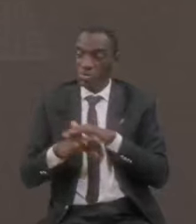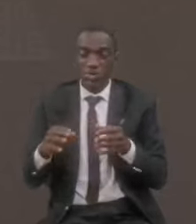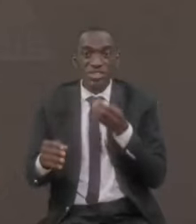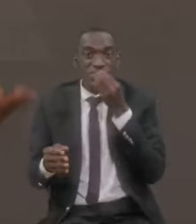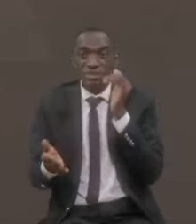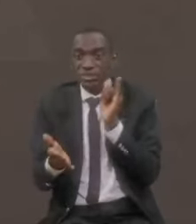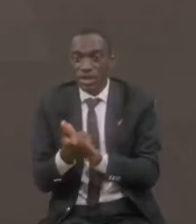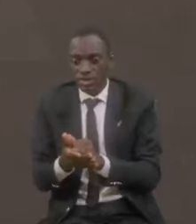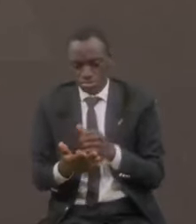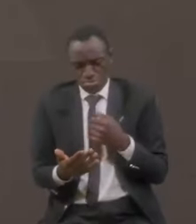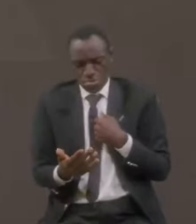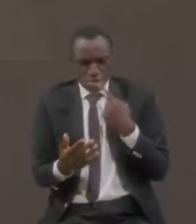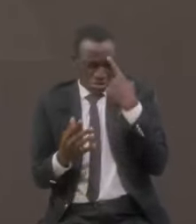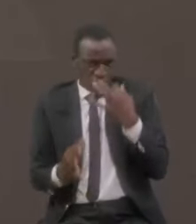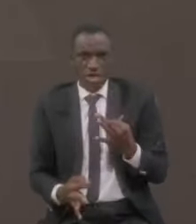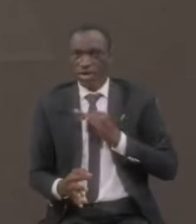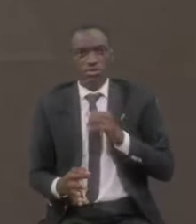ça.